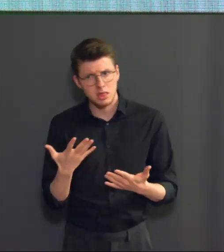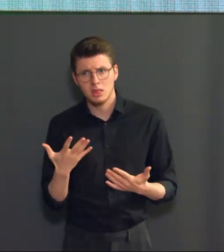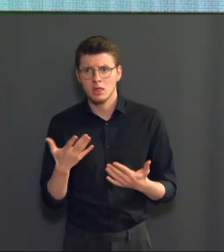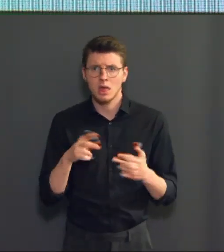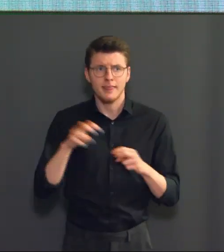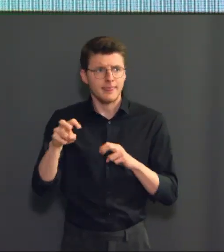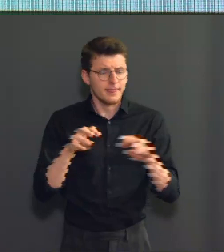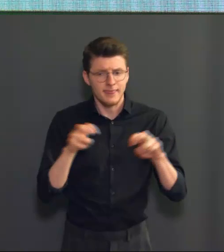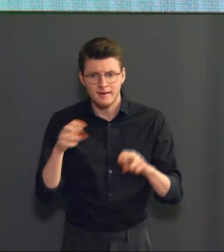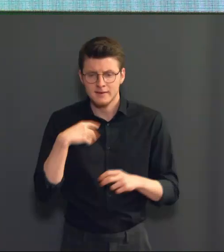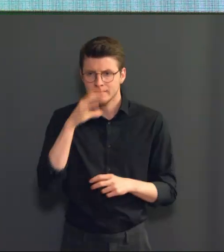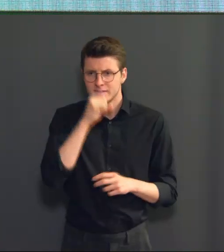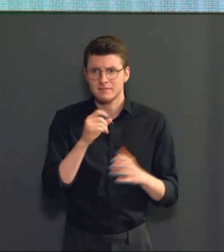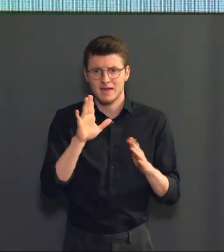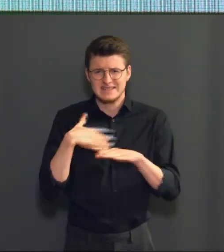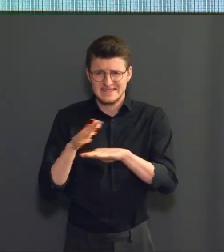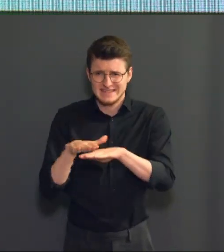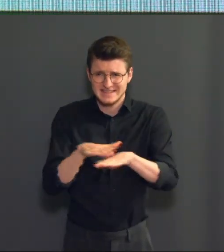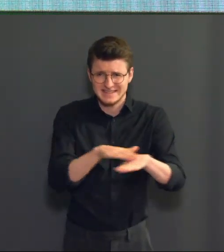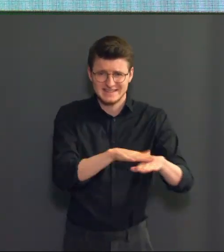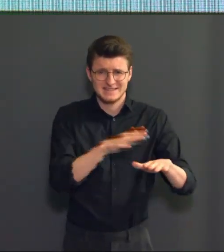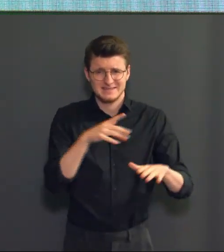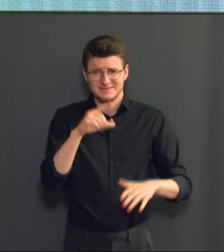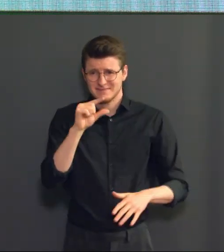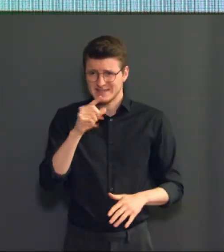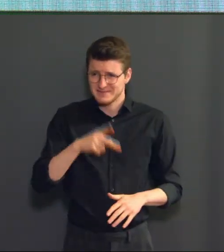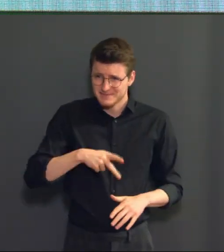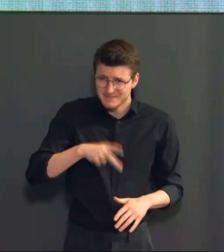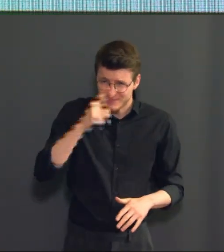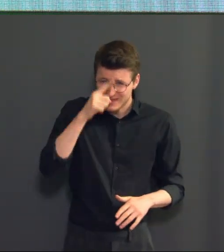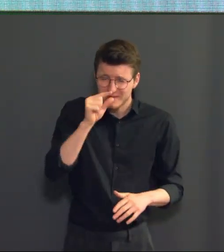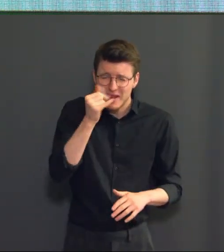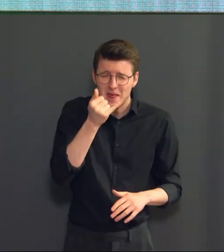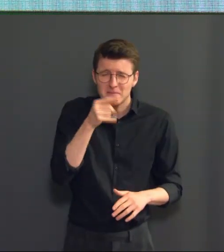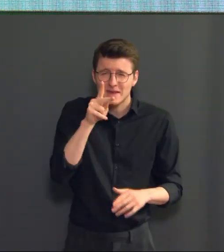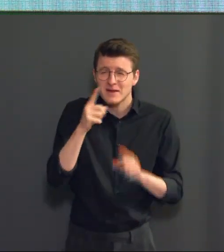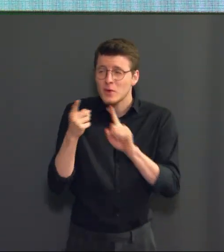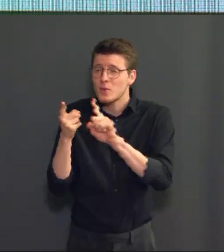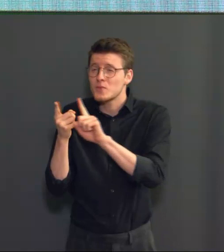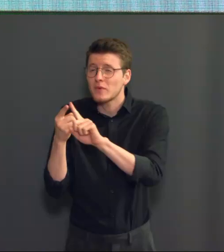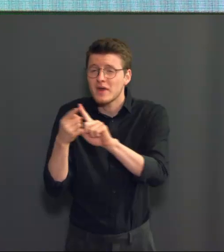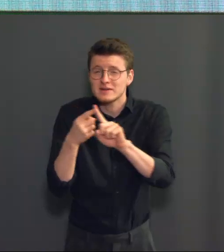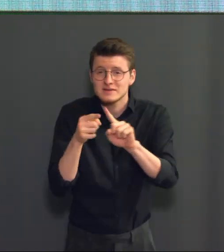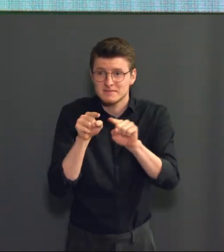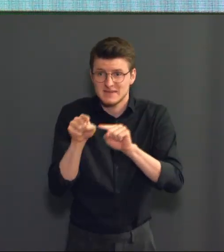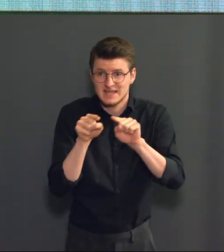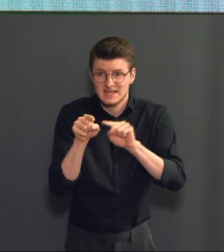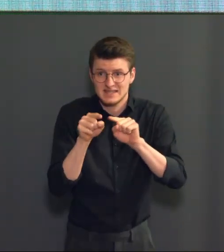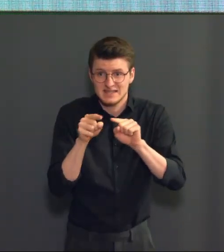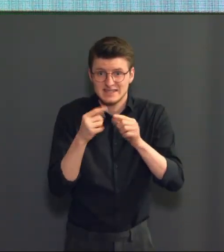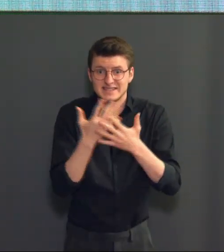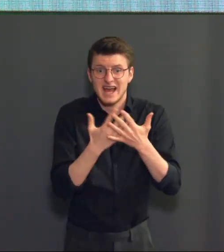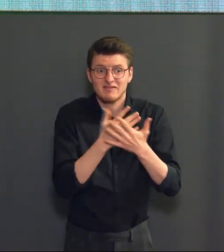Maar denk eraan dat een klein beetje meer contacten, in combinatie met de meer besmettelijke Britse